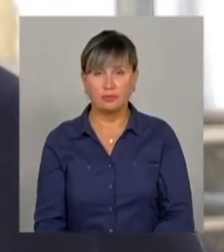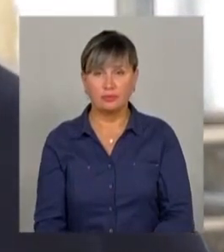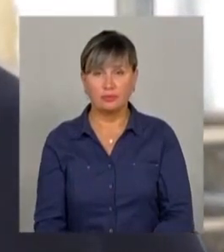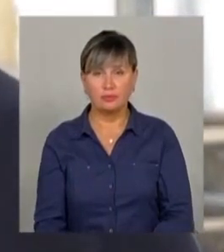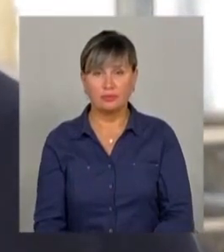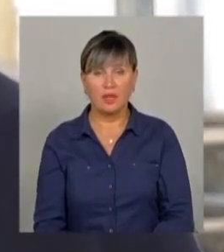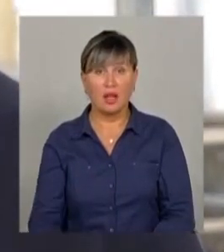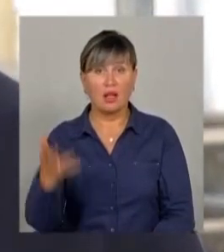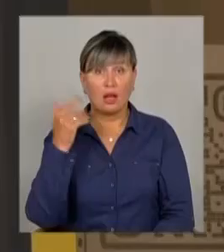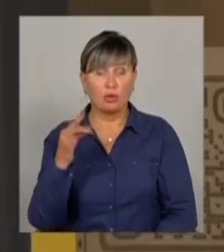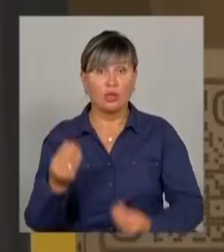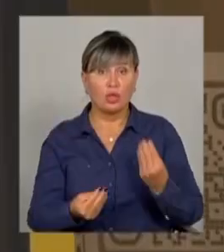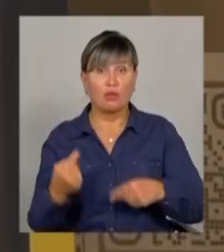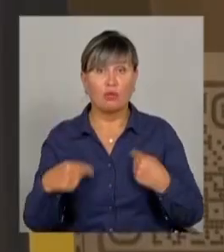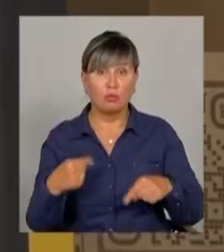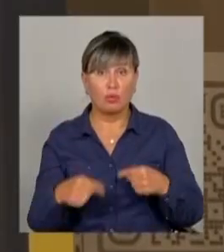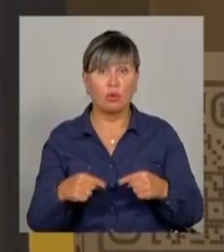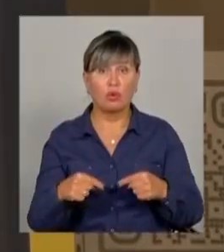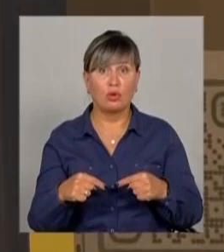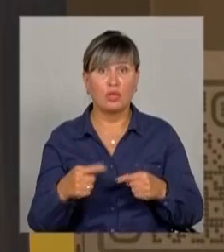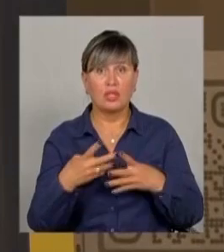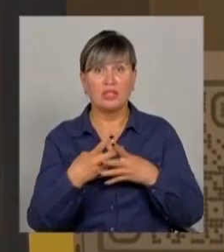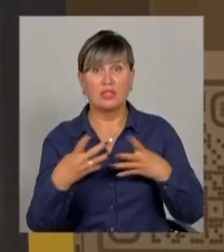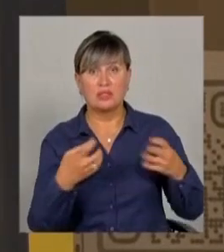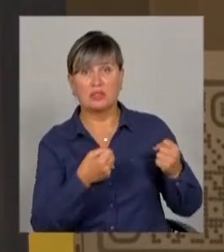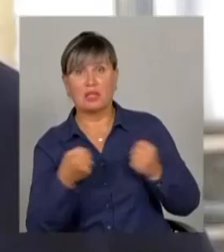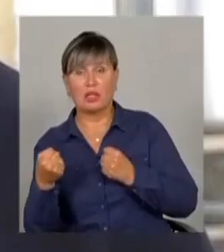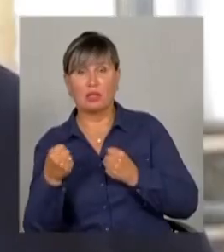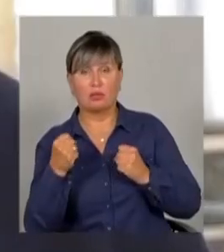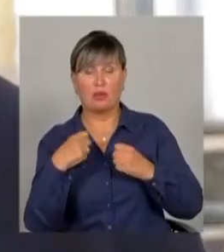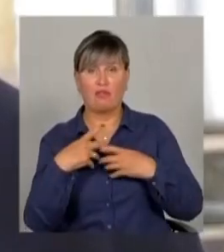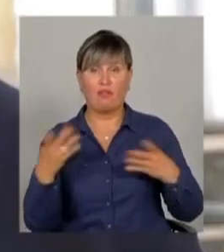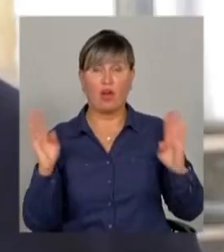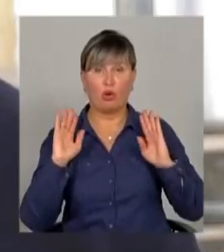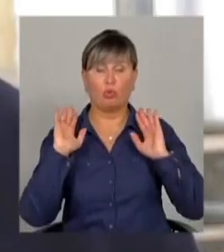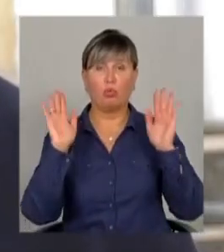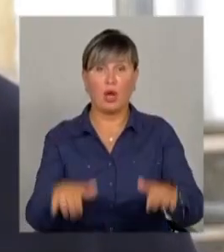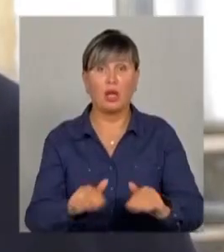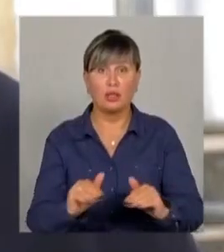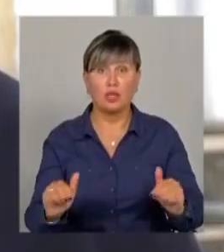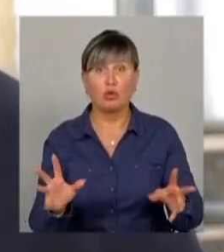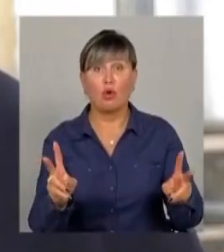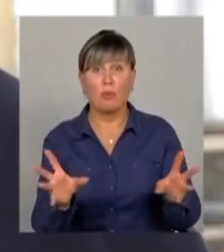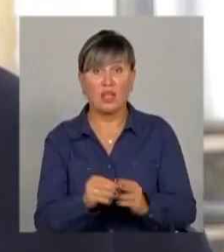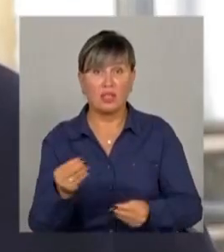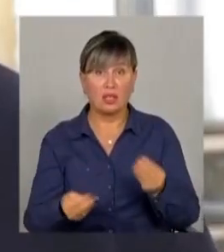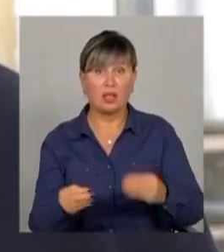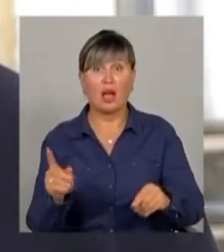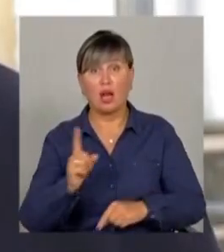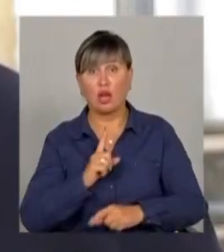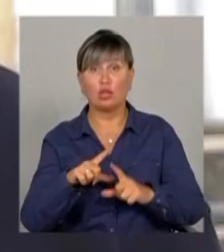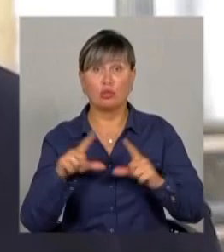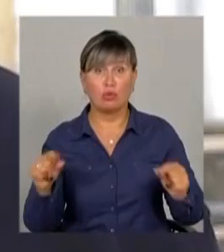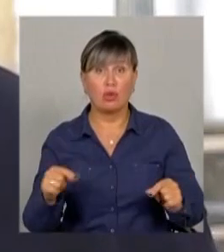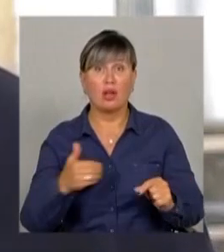Когда он играл в футбол то потянул за сетку ворот и они упали на него дети которые играли вместе с ним а также охранник